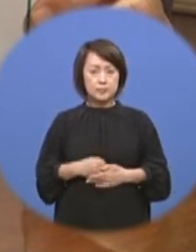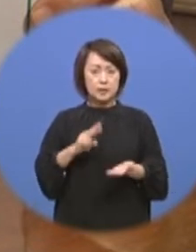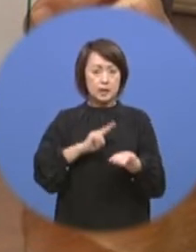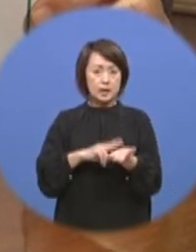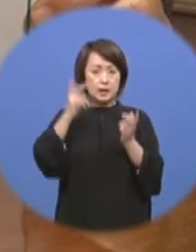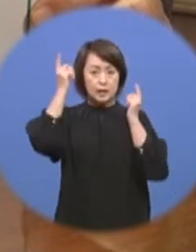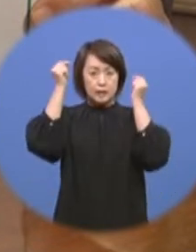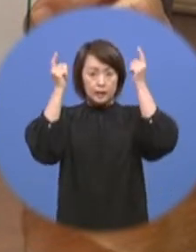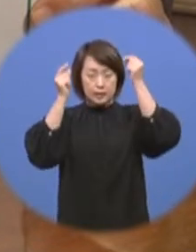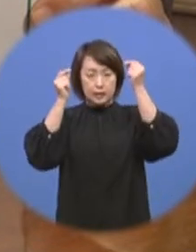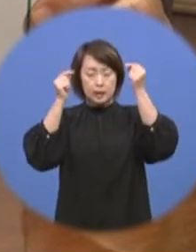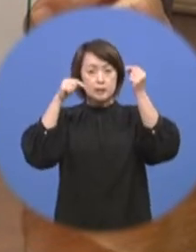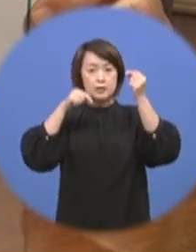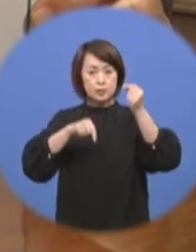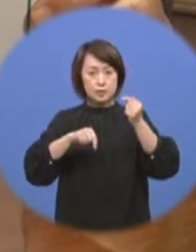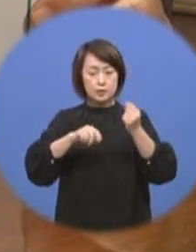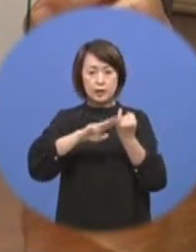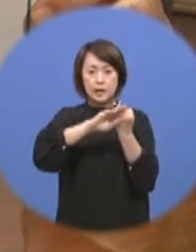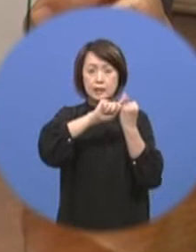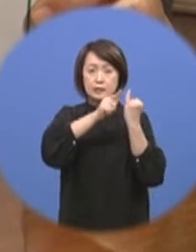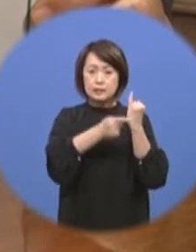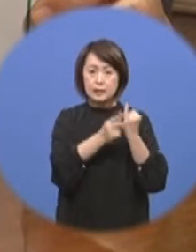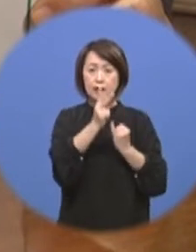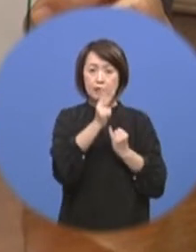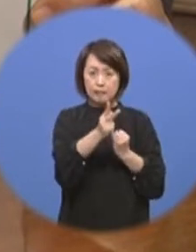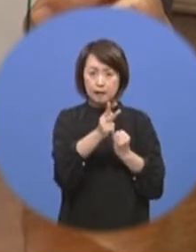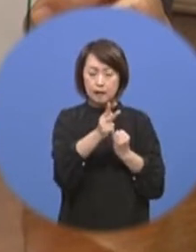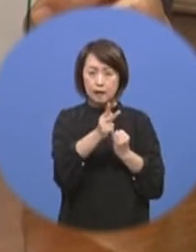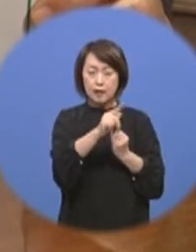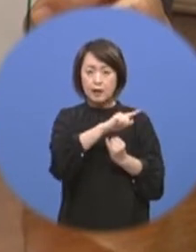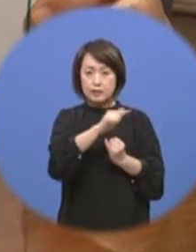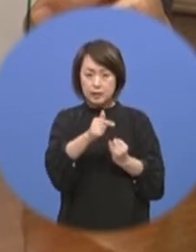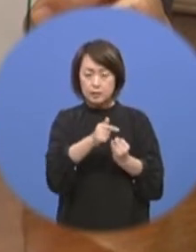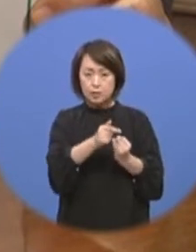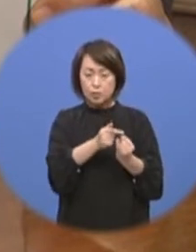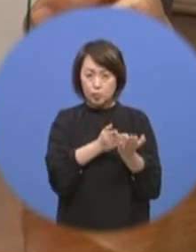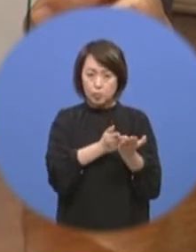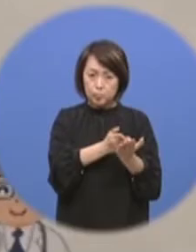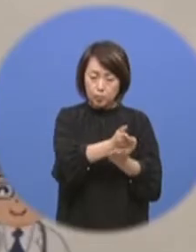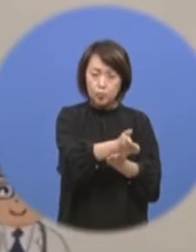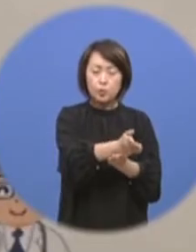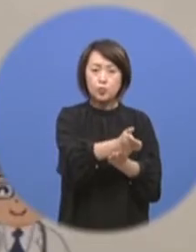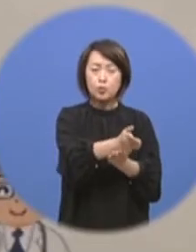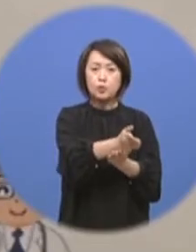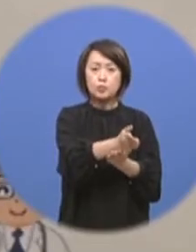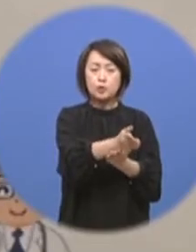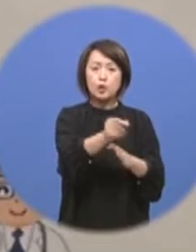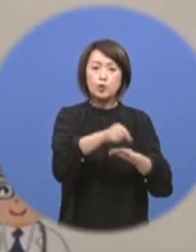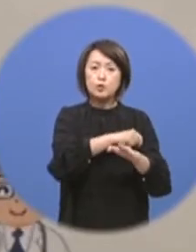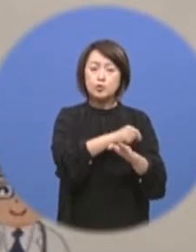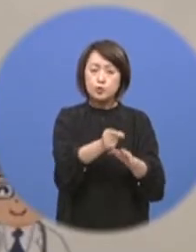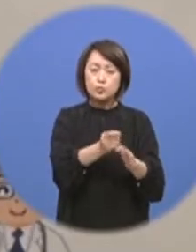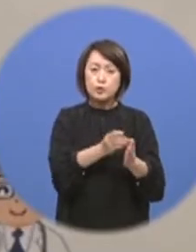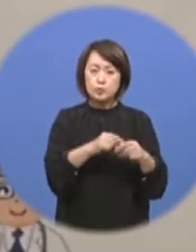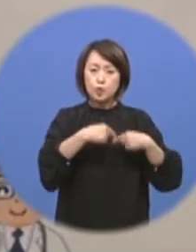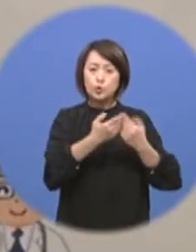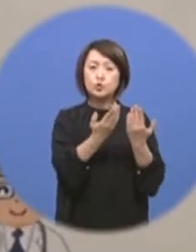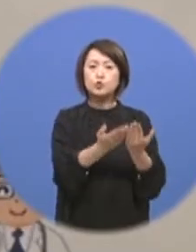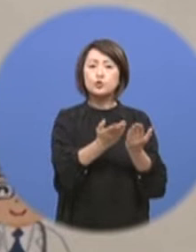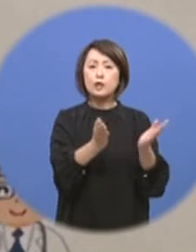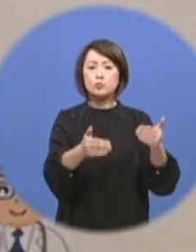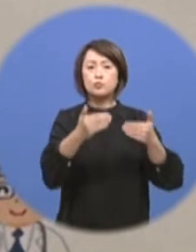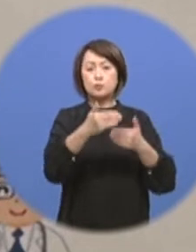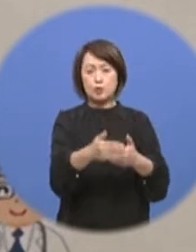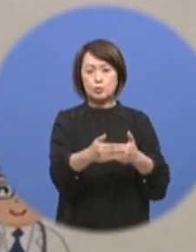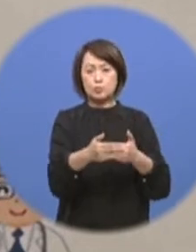が第102参加などの診療科を指定した特別の入学枠を来年の4月から作り